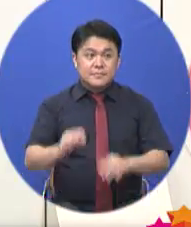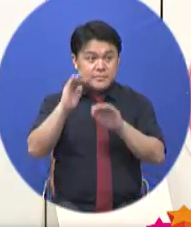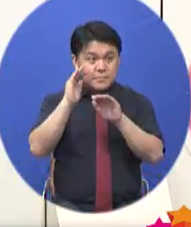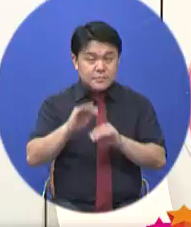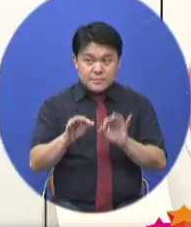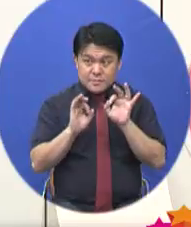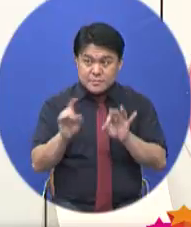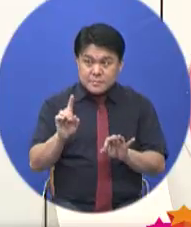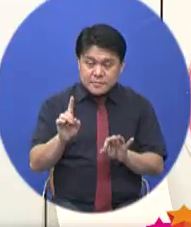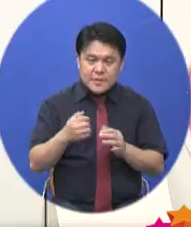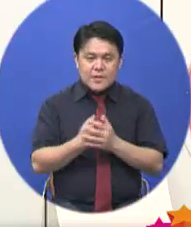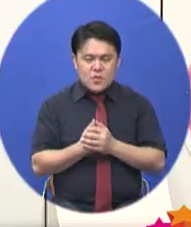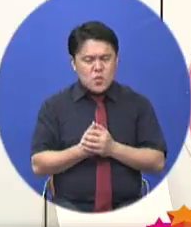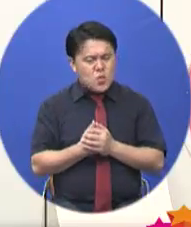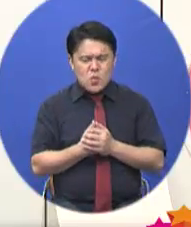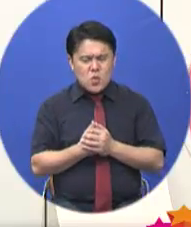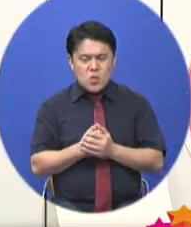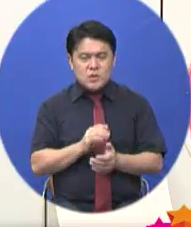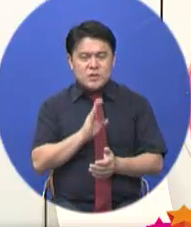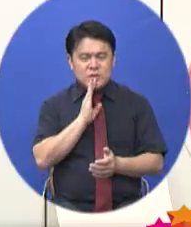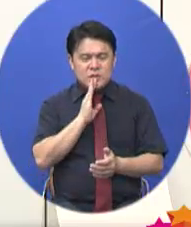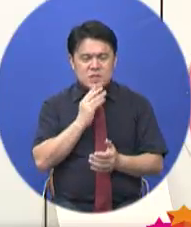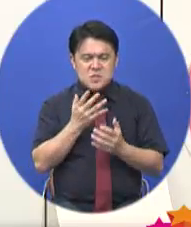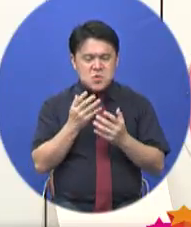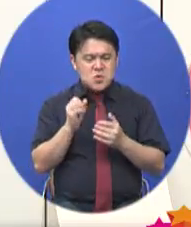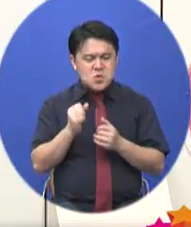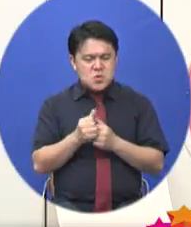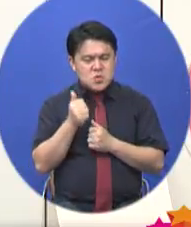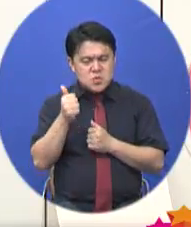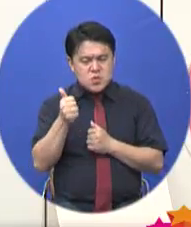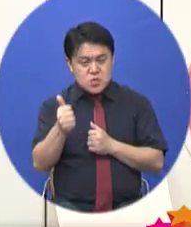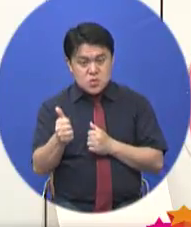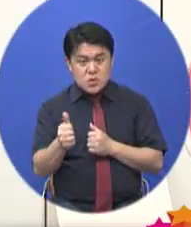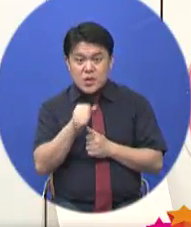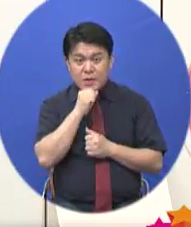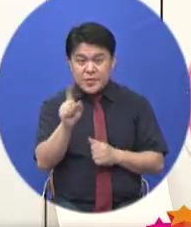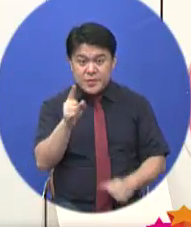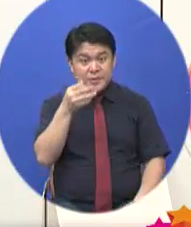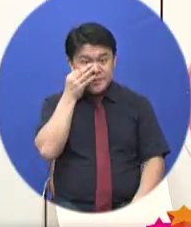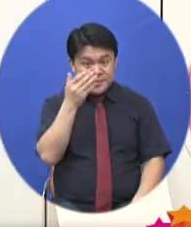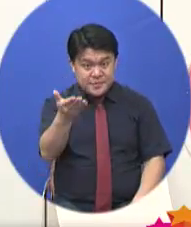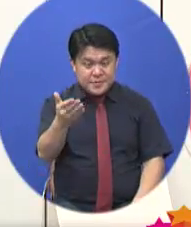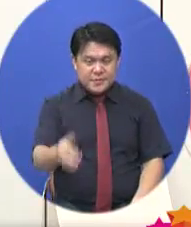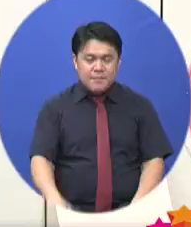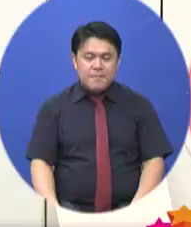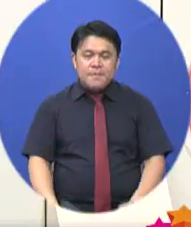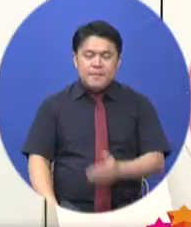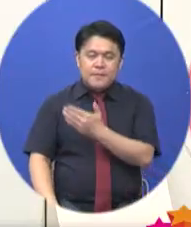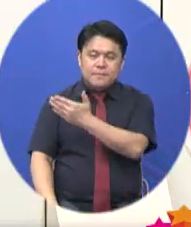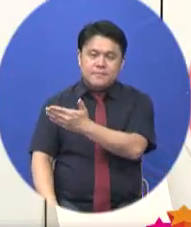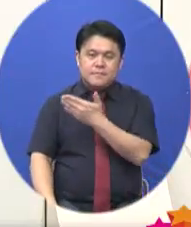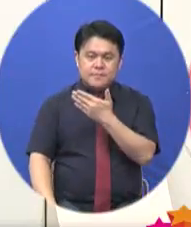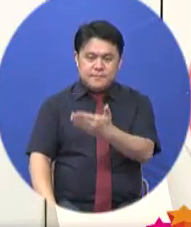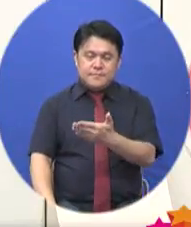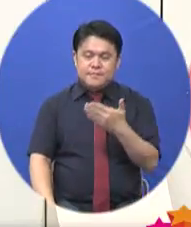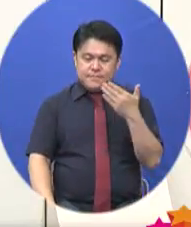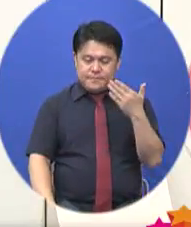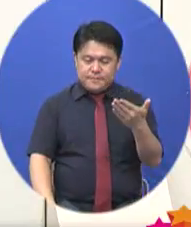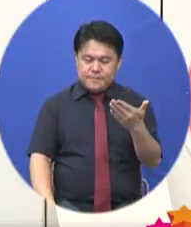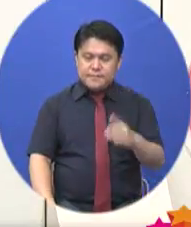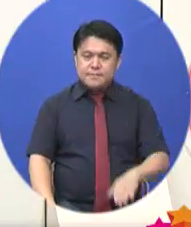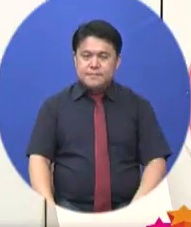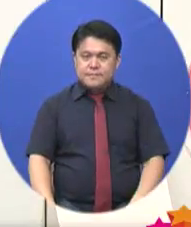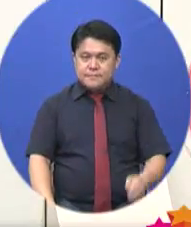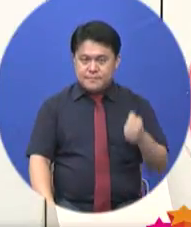참 나기도 네. 힘든 가사한 말이에요. 네, 점수 보겠습니다. 점수입니다. 9점,